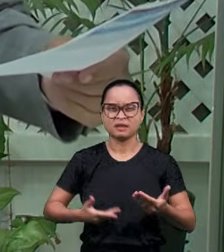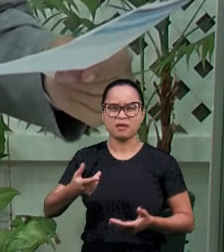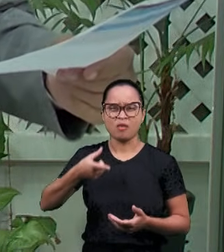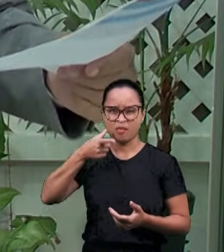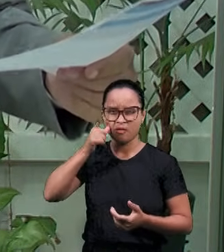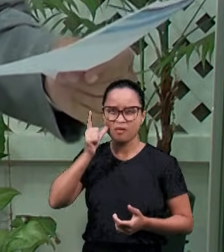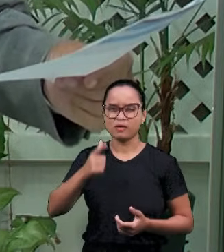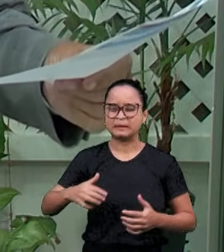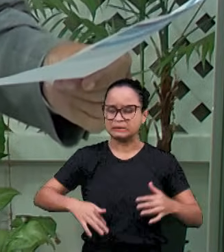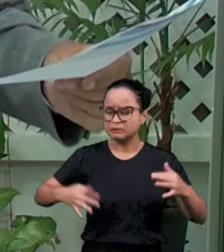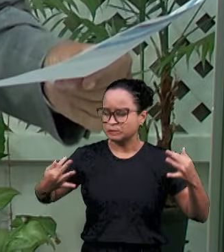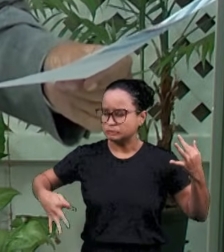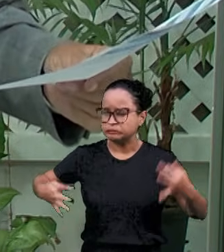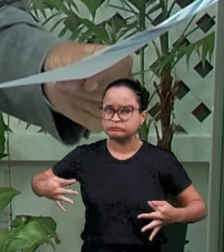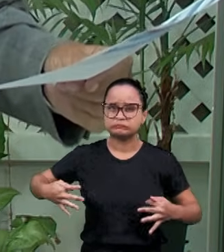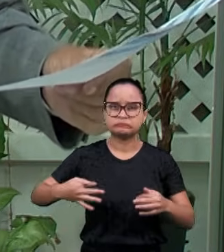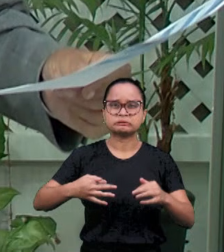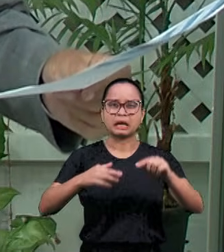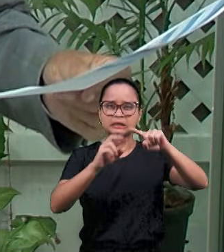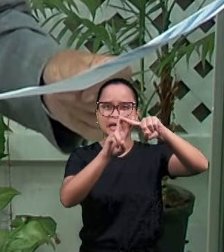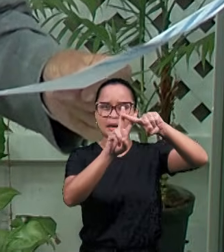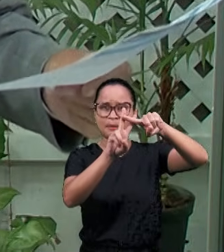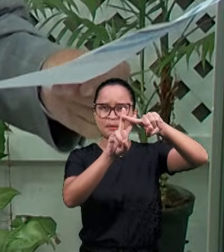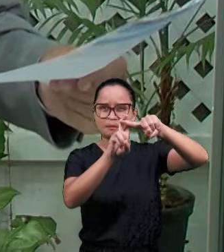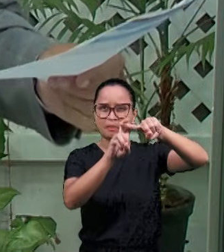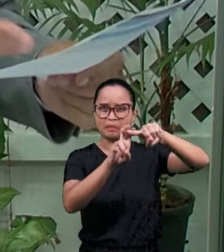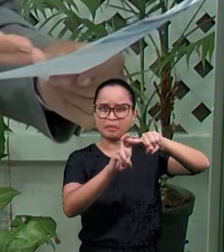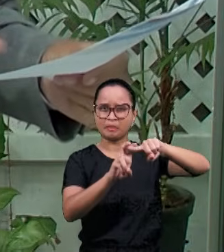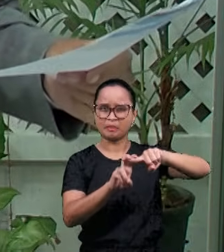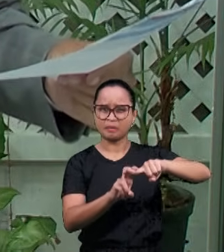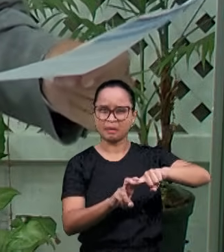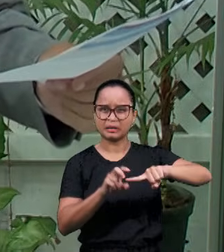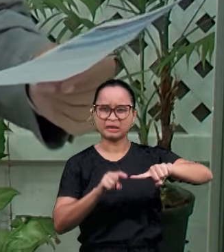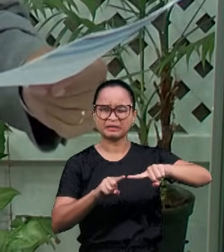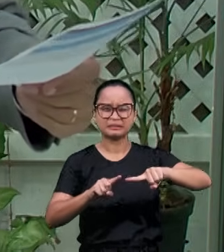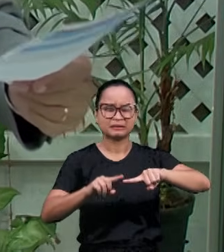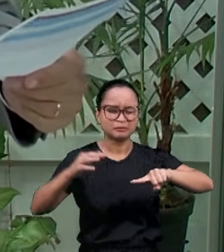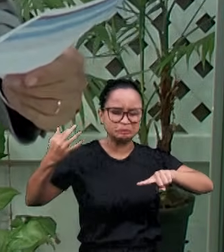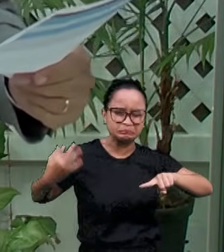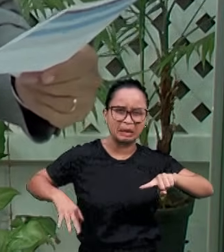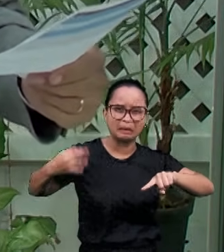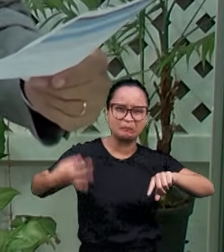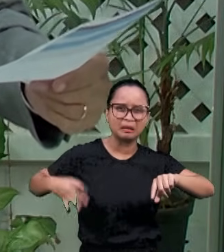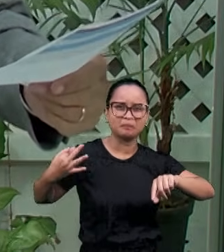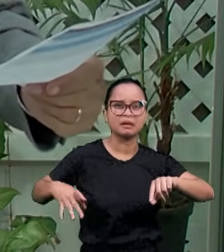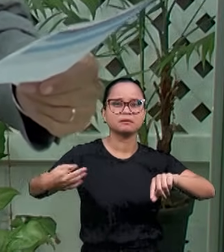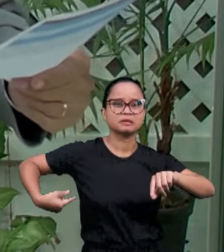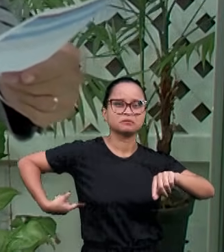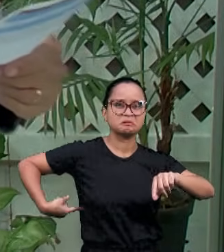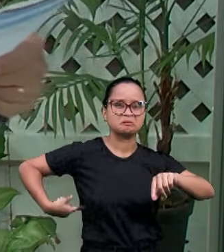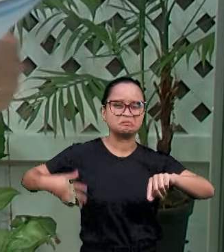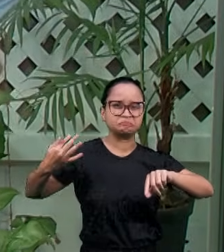très forte à la colonne, le nerf sciatique.